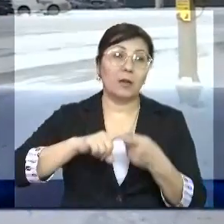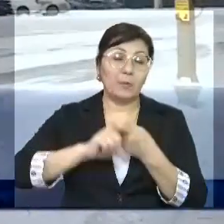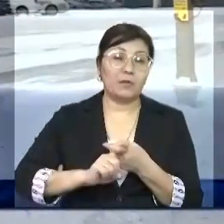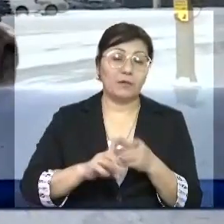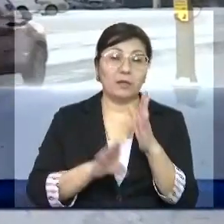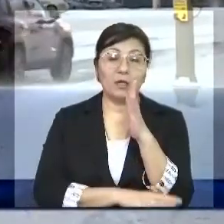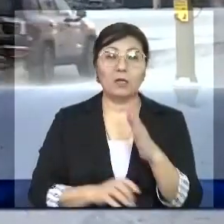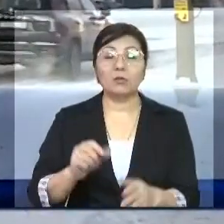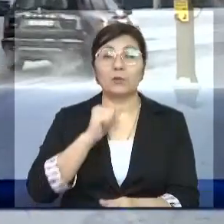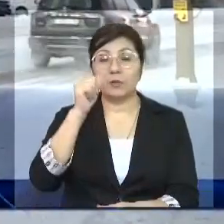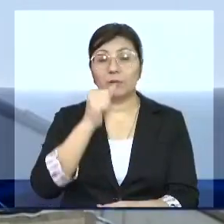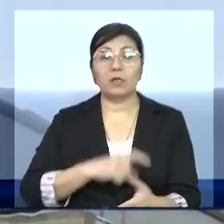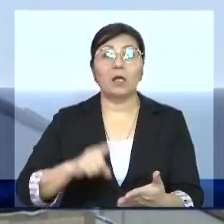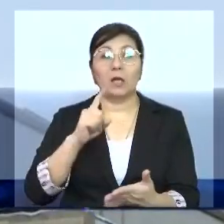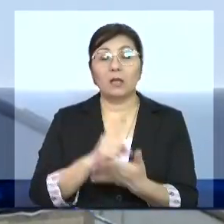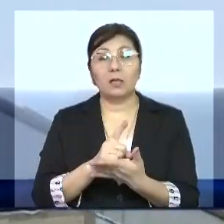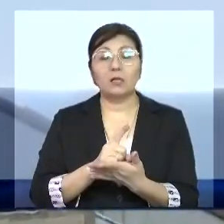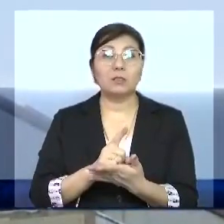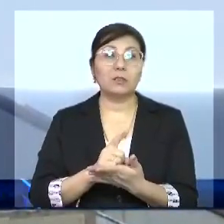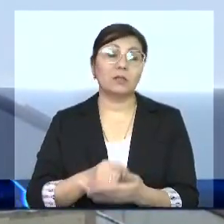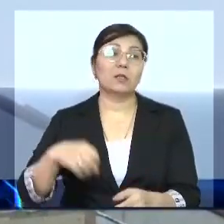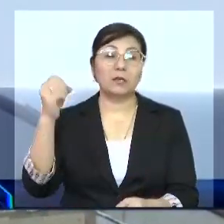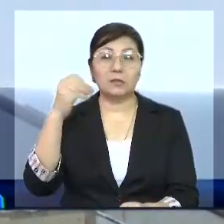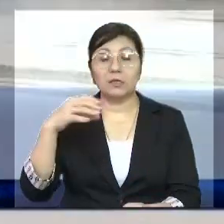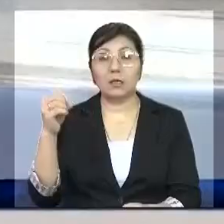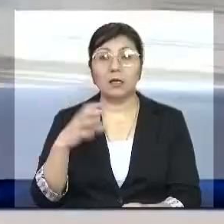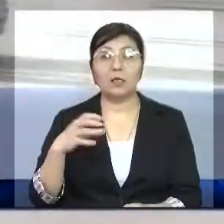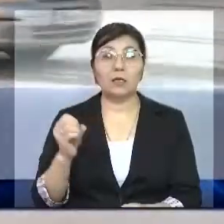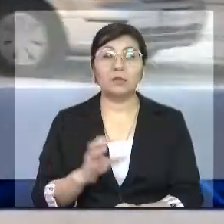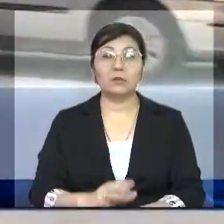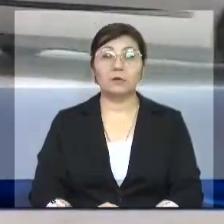месяца они должны заработать. Динара Абдуалиева, Азамат Сауханов, телеканал Актобе.